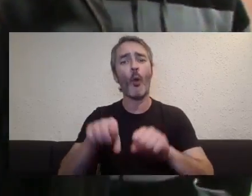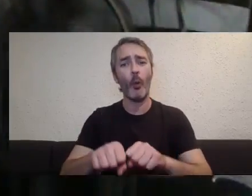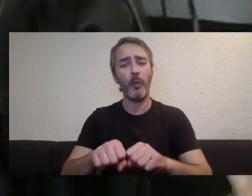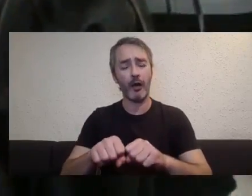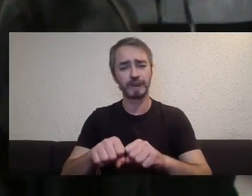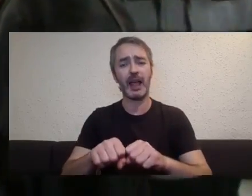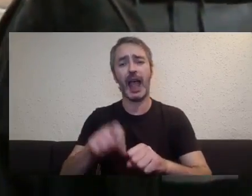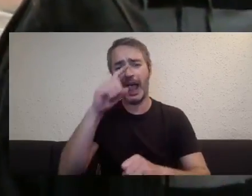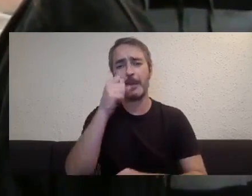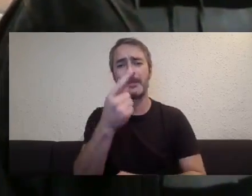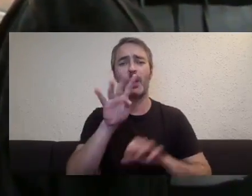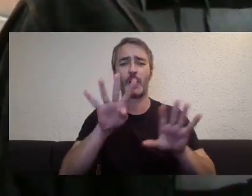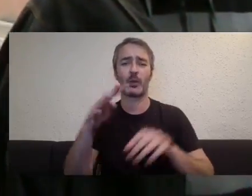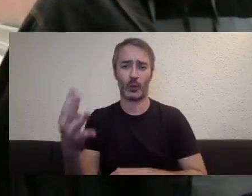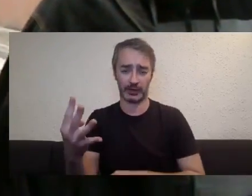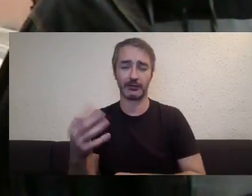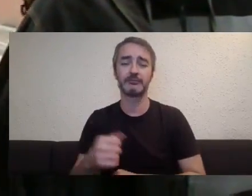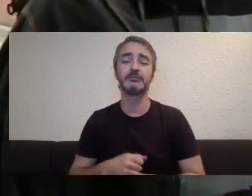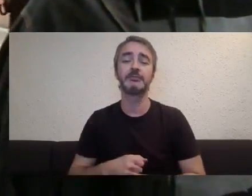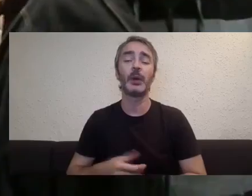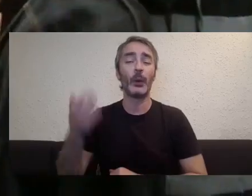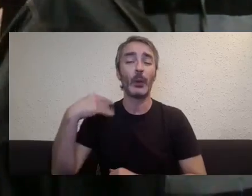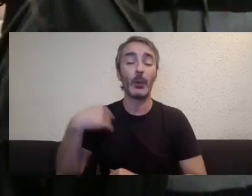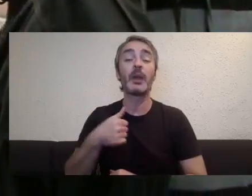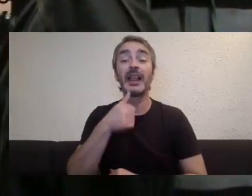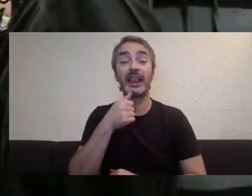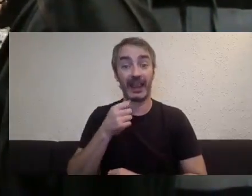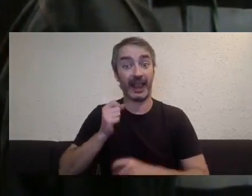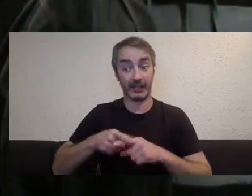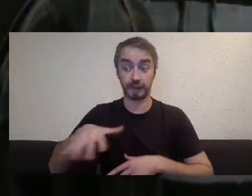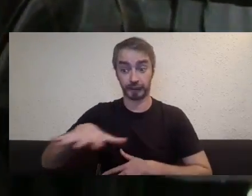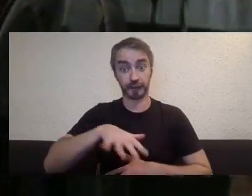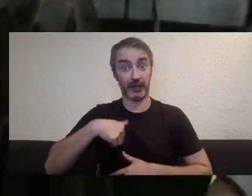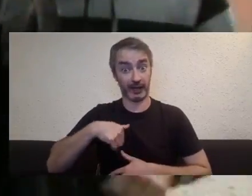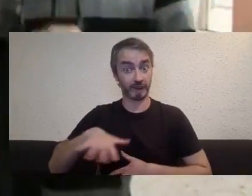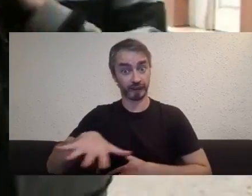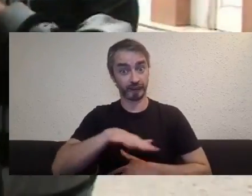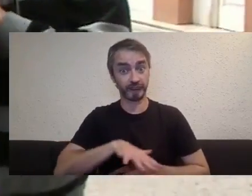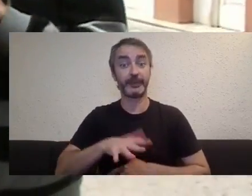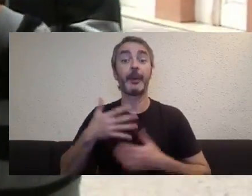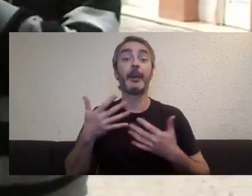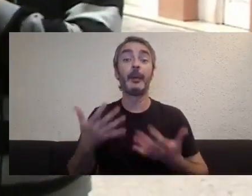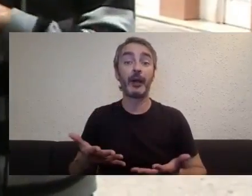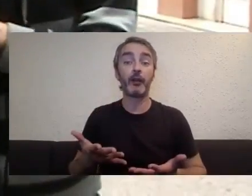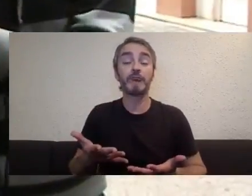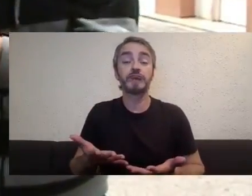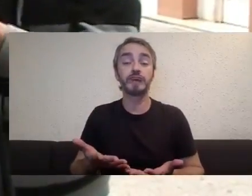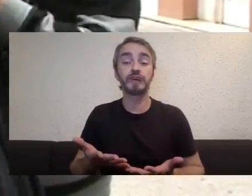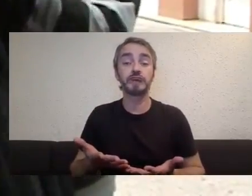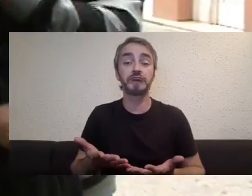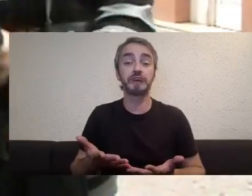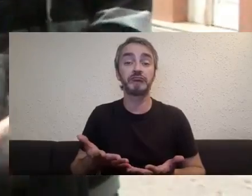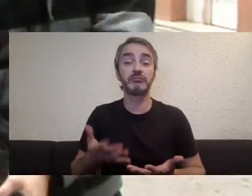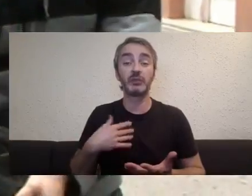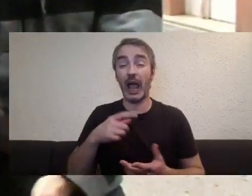Que això es va ocupar al 94. I la gent que vam ocupar això érem gent que veníem, que érem del barri, alguna gent érem del barri, però que